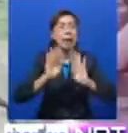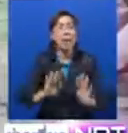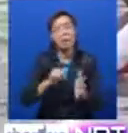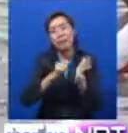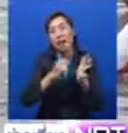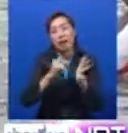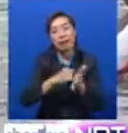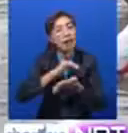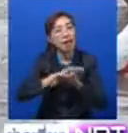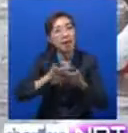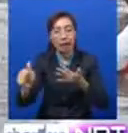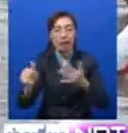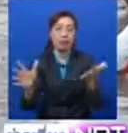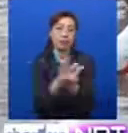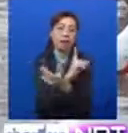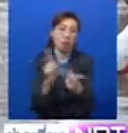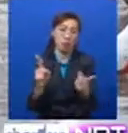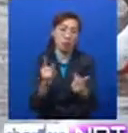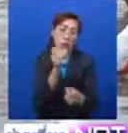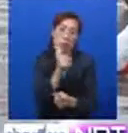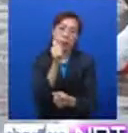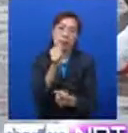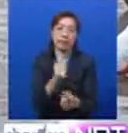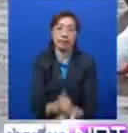ลางสังคมและวัฒนธรรมที่ดีงาม